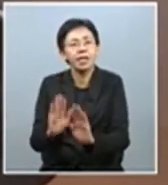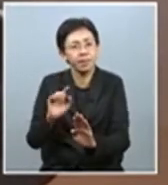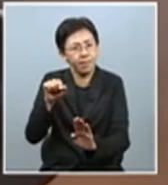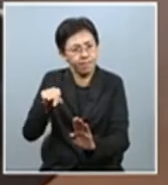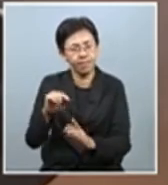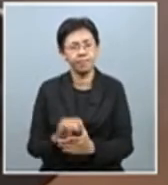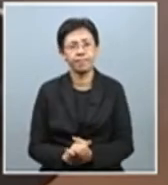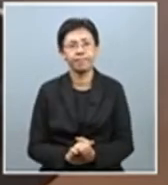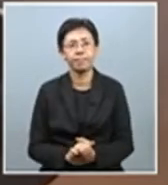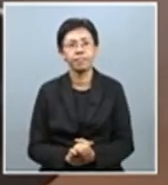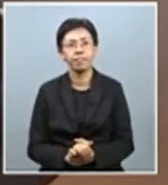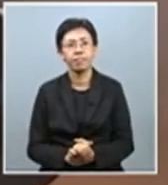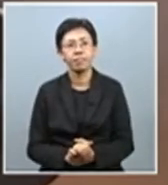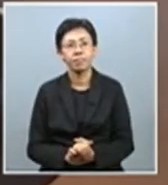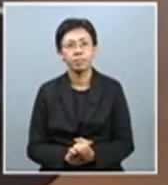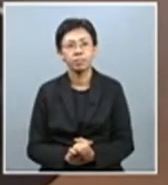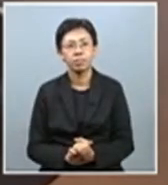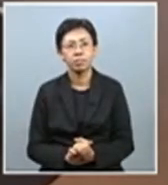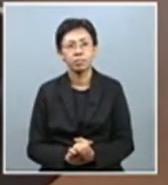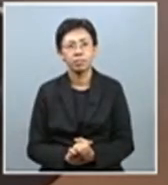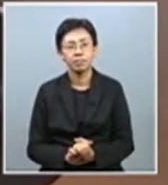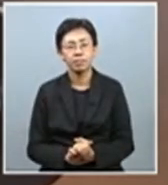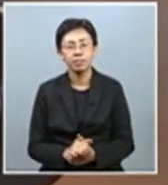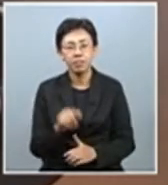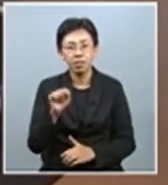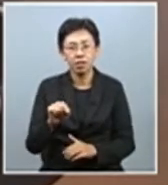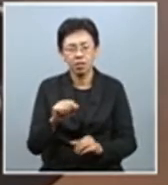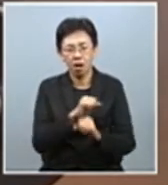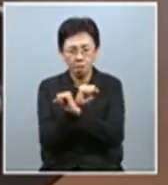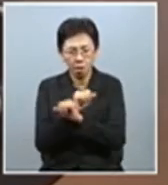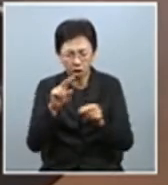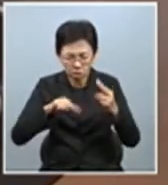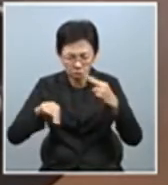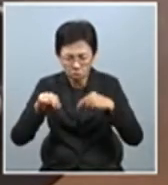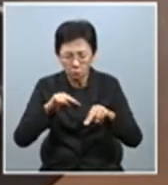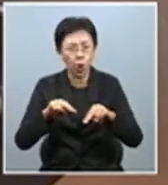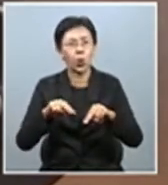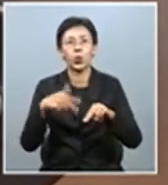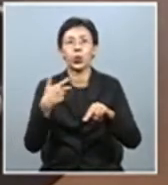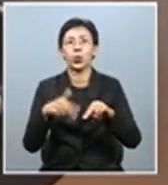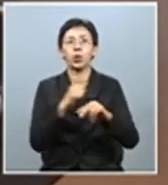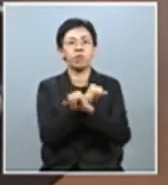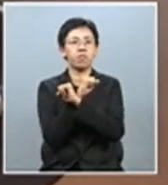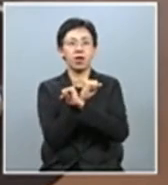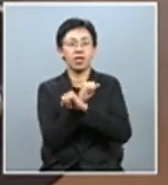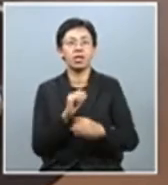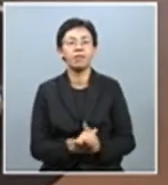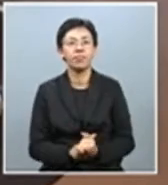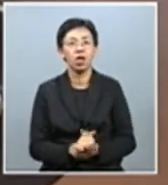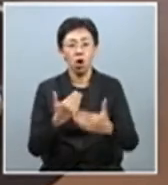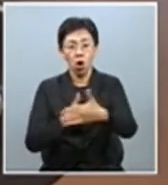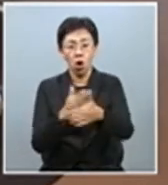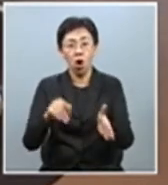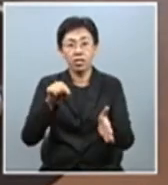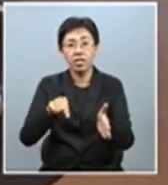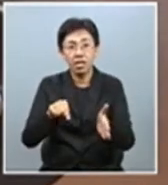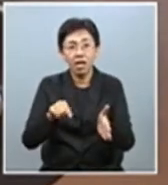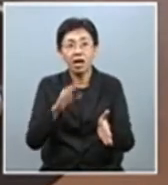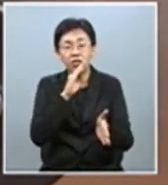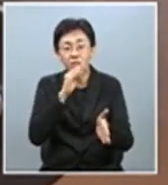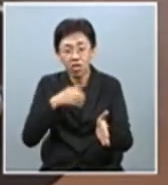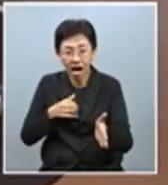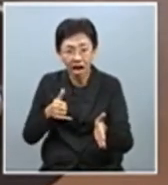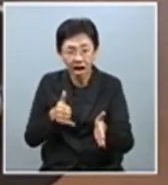และก็เคยได้ขึ้นชื่อว่ามีการรักษาความปลอดภัยถึงขั้นสูงสุดนะครับเพราะว่าห้องแห่งนี้เวลาจะไขเข้าไปข้างใน